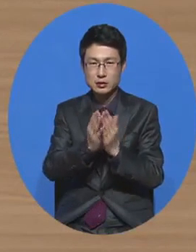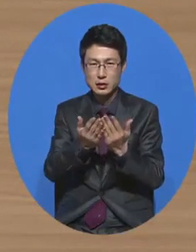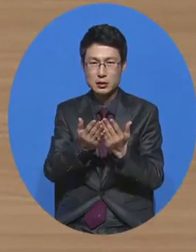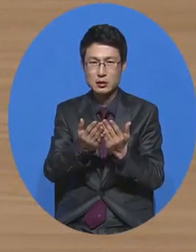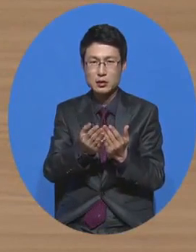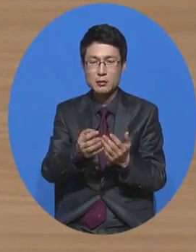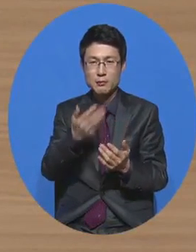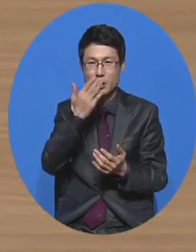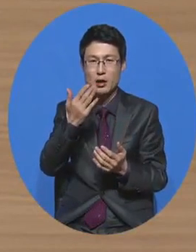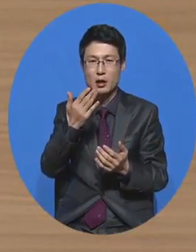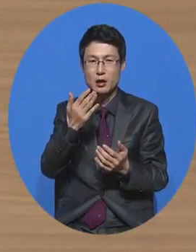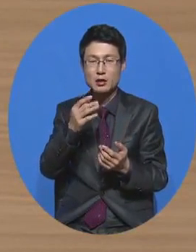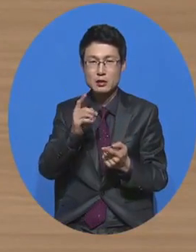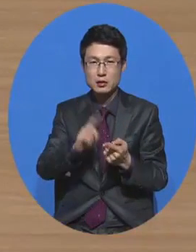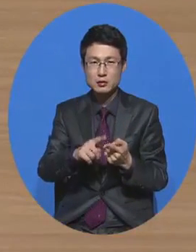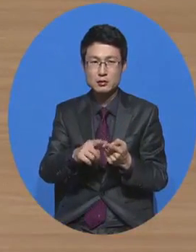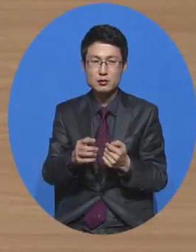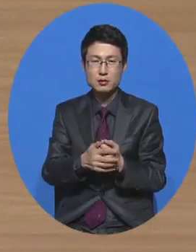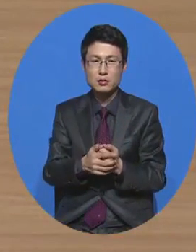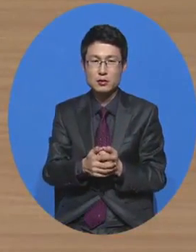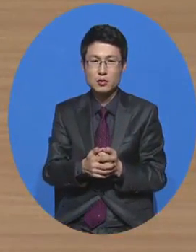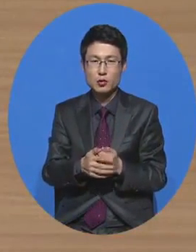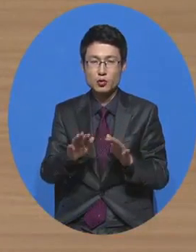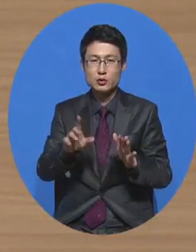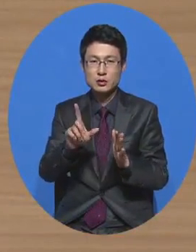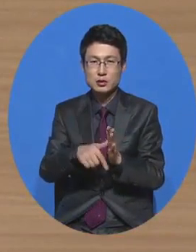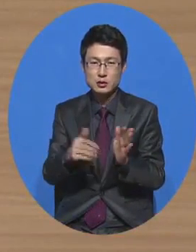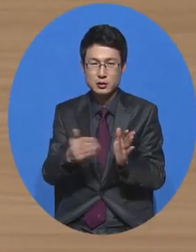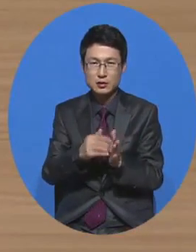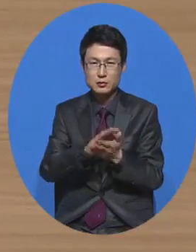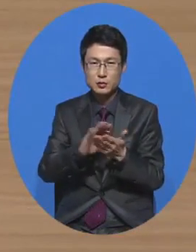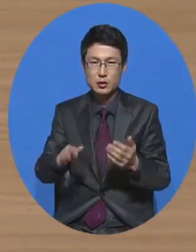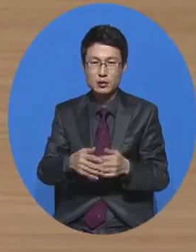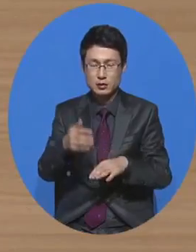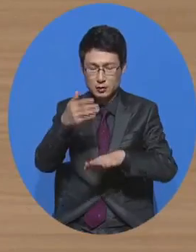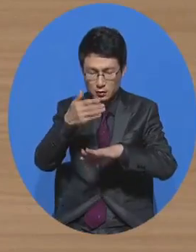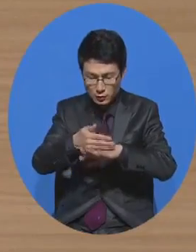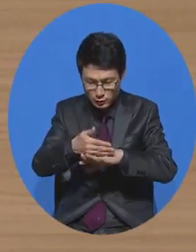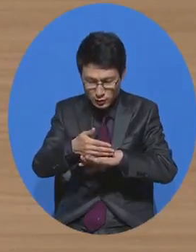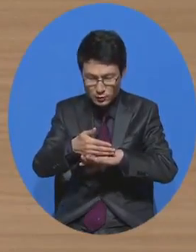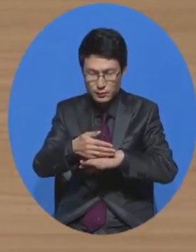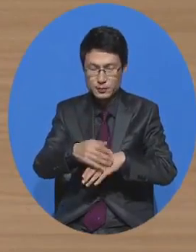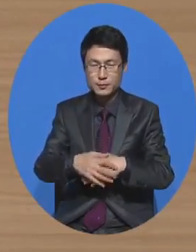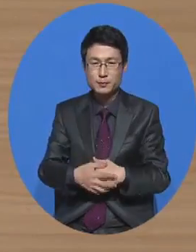라는 게 가능하기는 한 지 오늘 순서 여기까지 하겠습니다 감사합니다